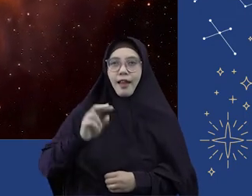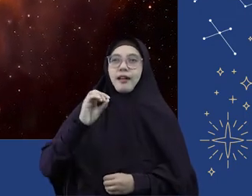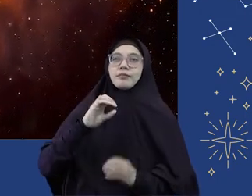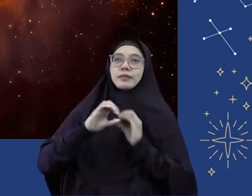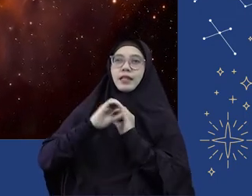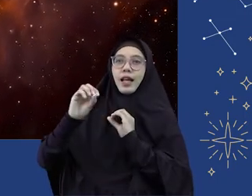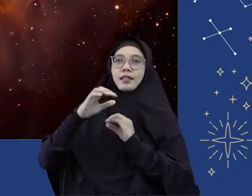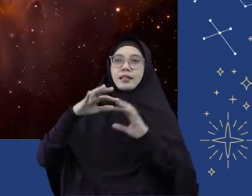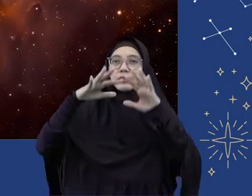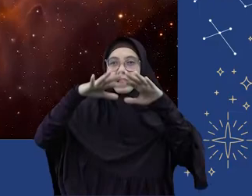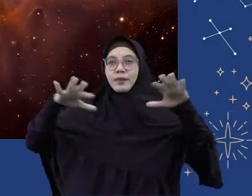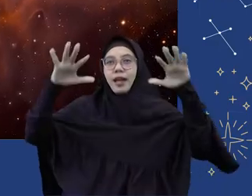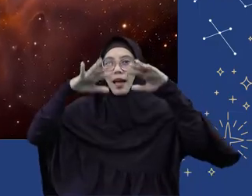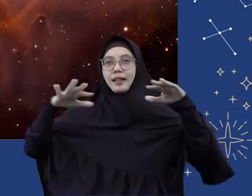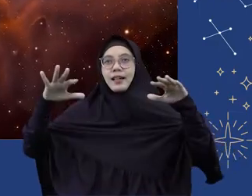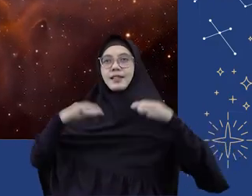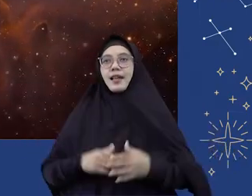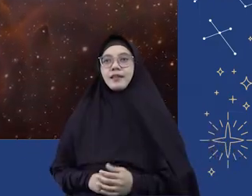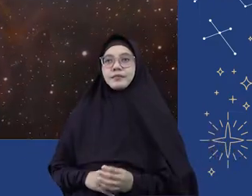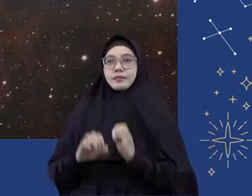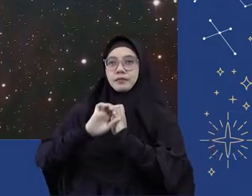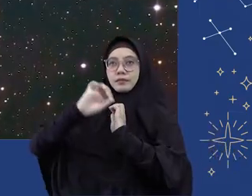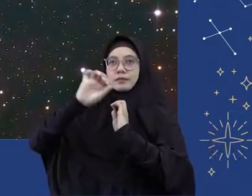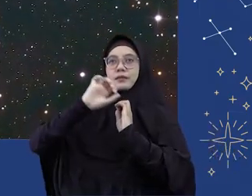pengetahuan antariksa dilayani observatorium